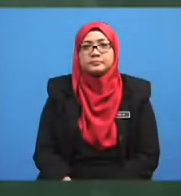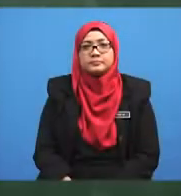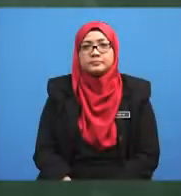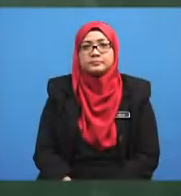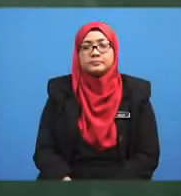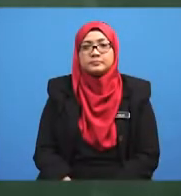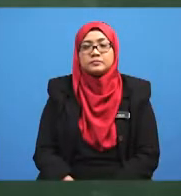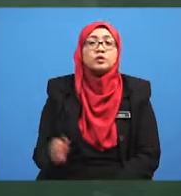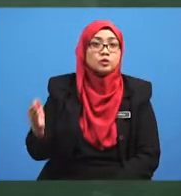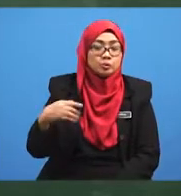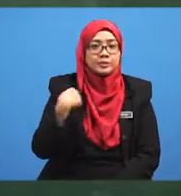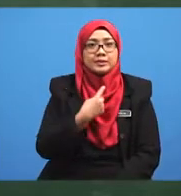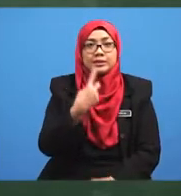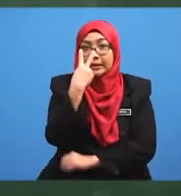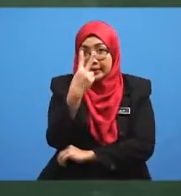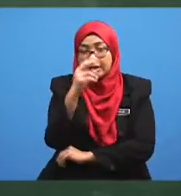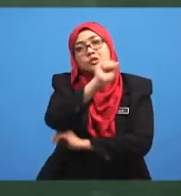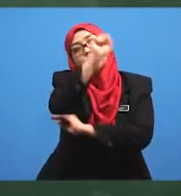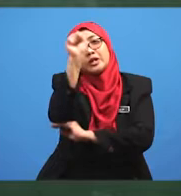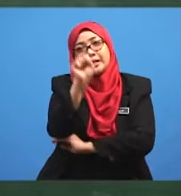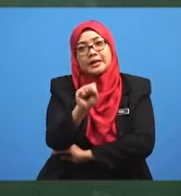Jom kita lihat soalan berikut.